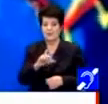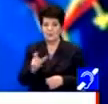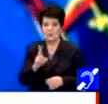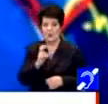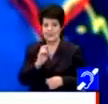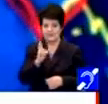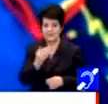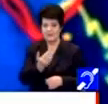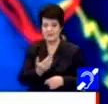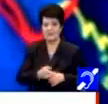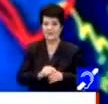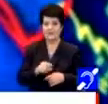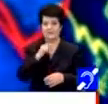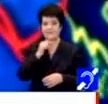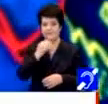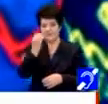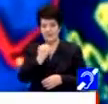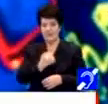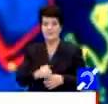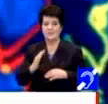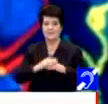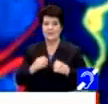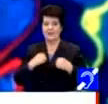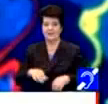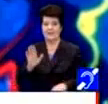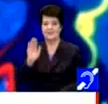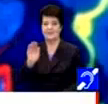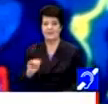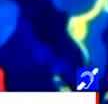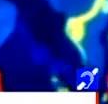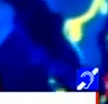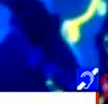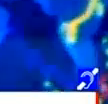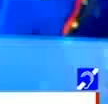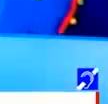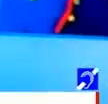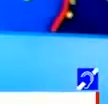sunt Victoria Colesnic și vă mulțumesc pentru atenție. O seară liniștită vă doresc. La revedere!